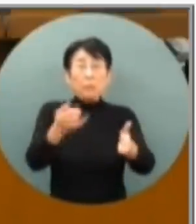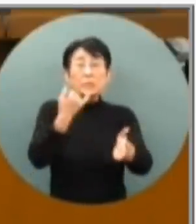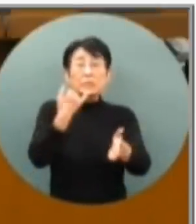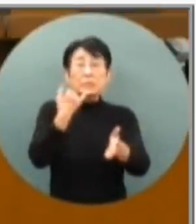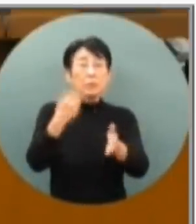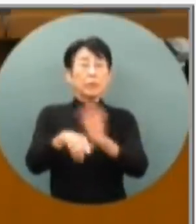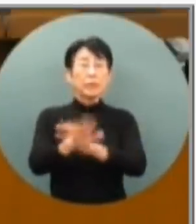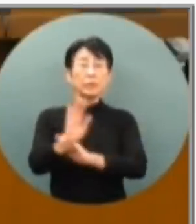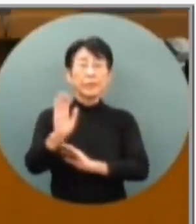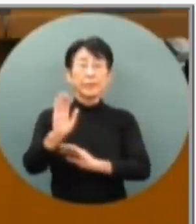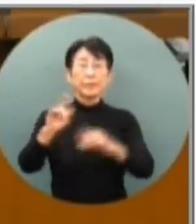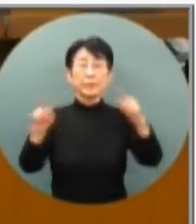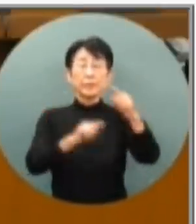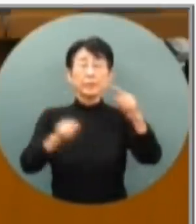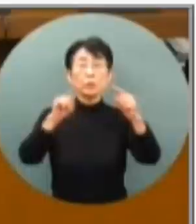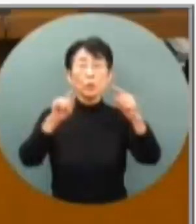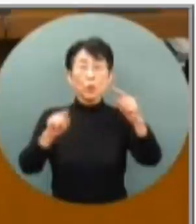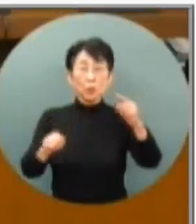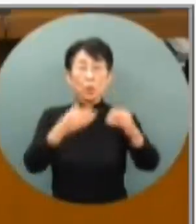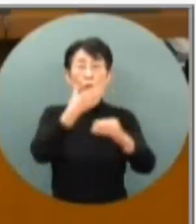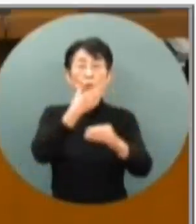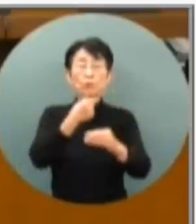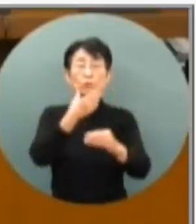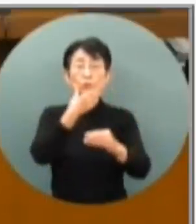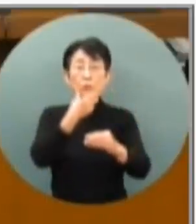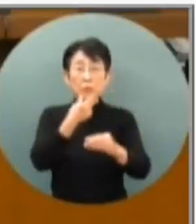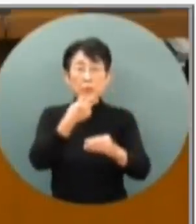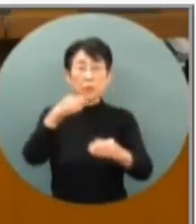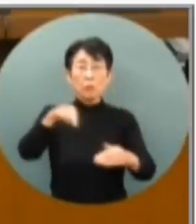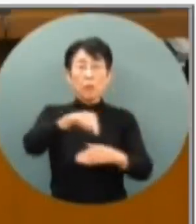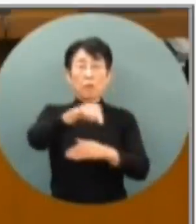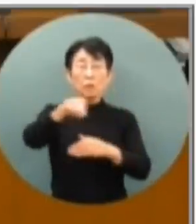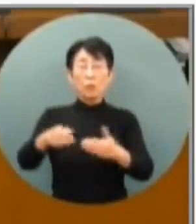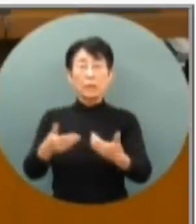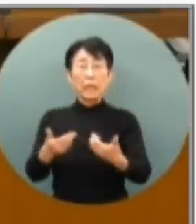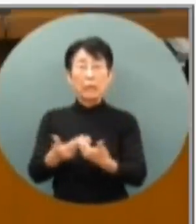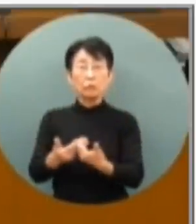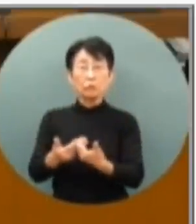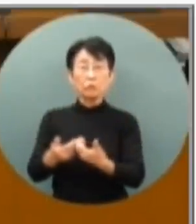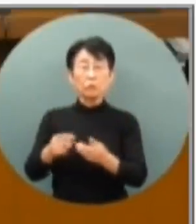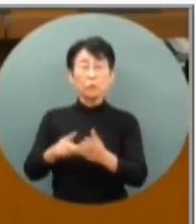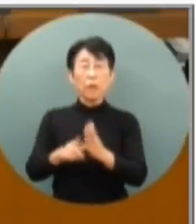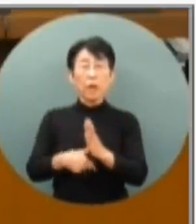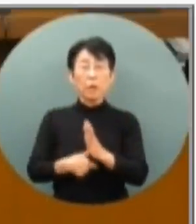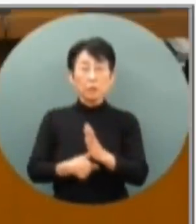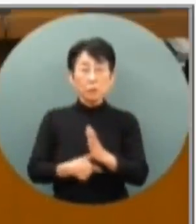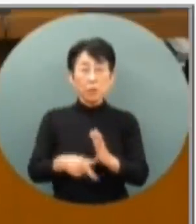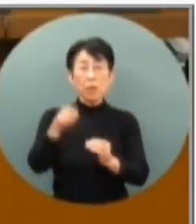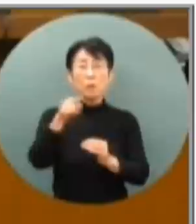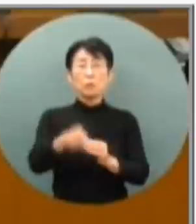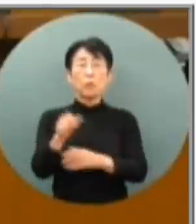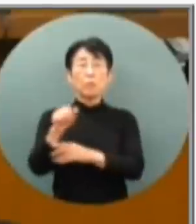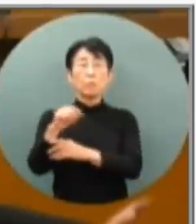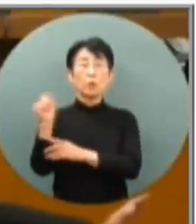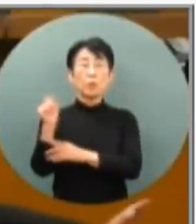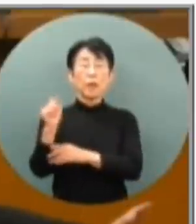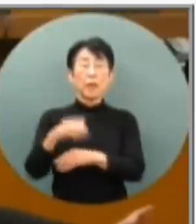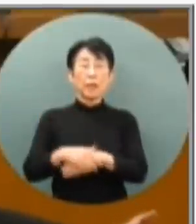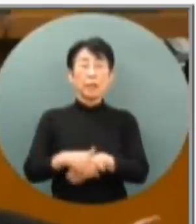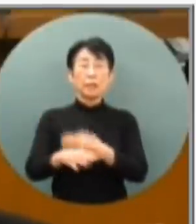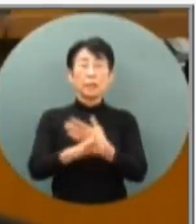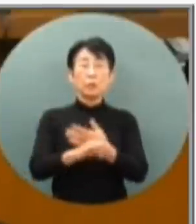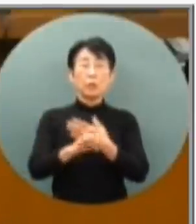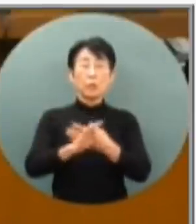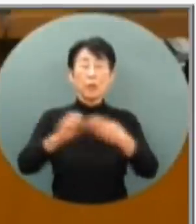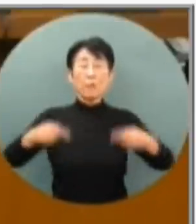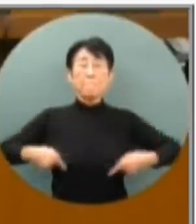のに反する場合はそれは、行使が認められないことがあるわけです。例えば名誉毀損の